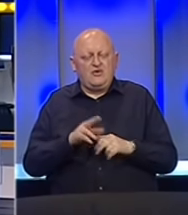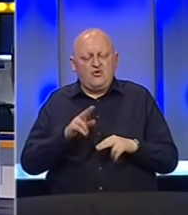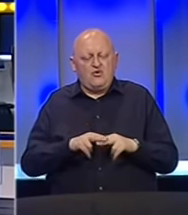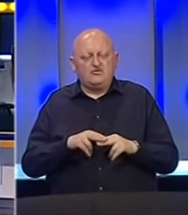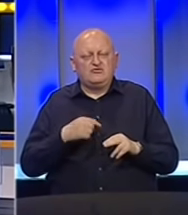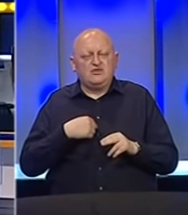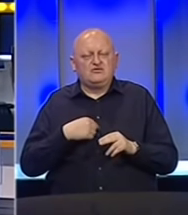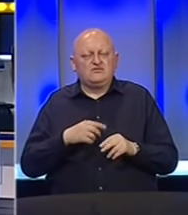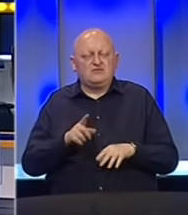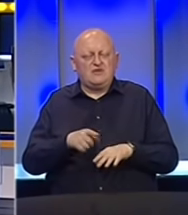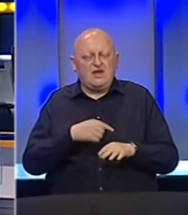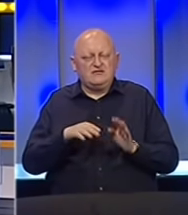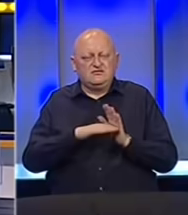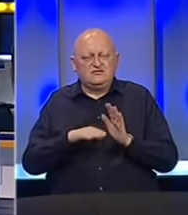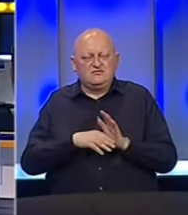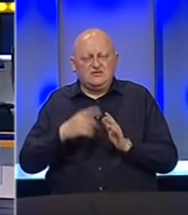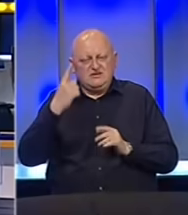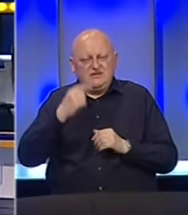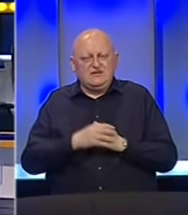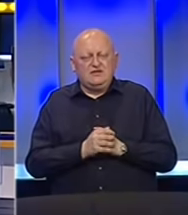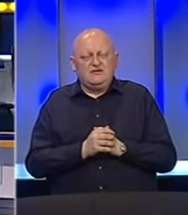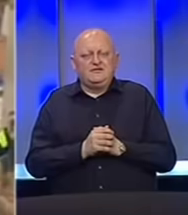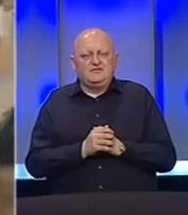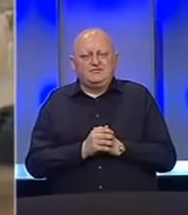Ostanite uz nas i u nastavku Dnevnika saznajte.